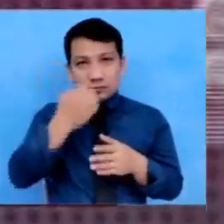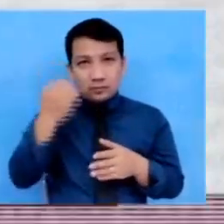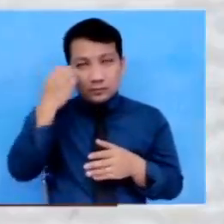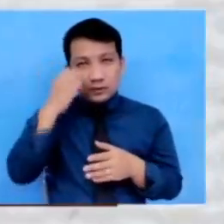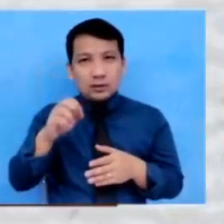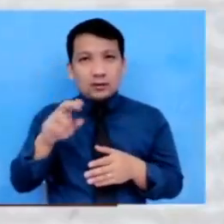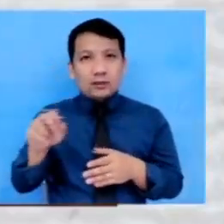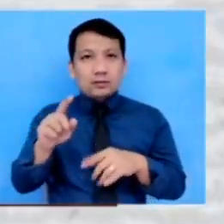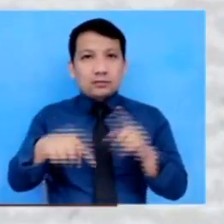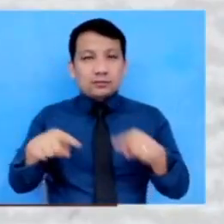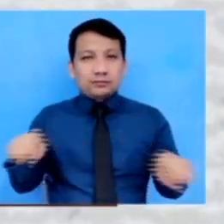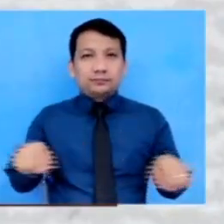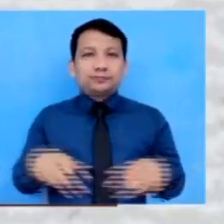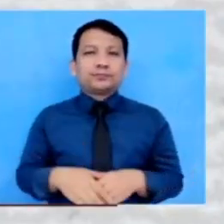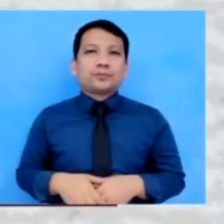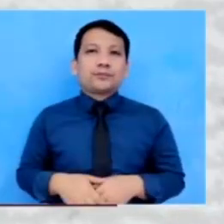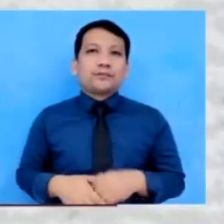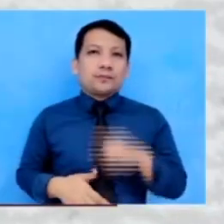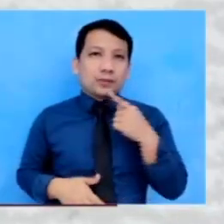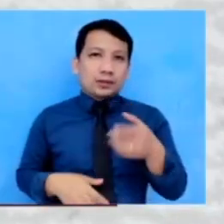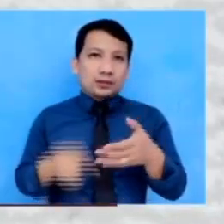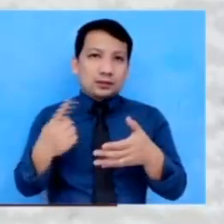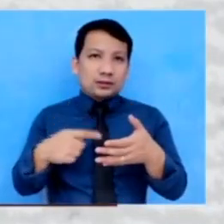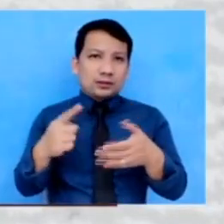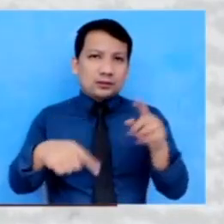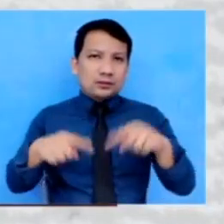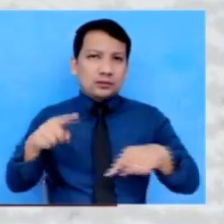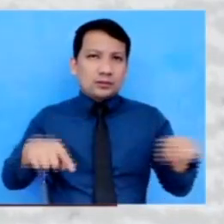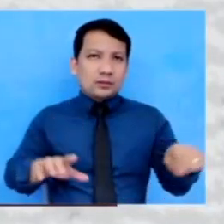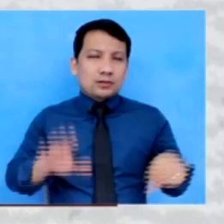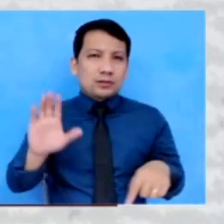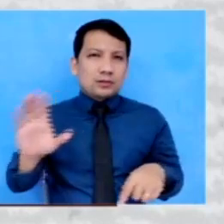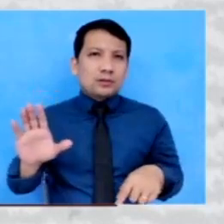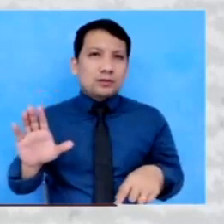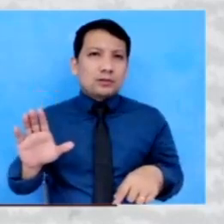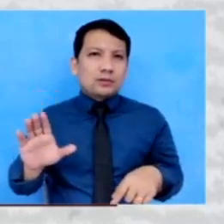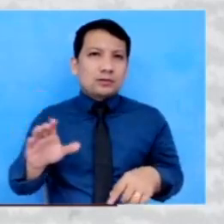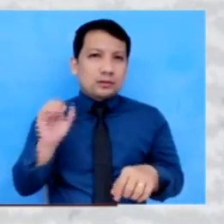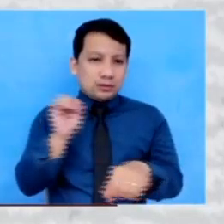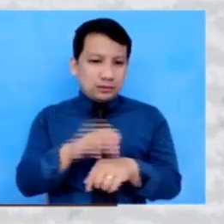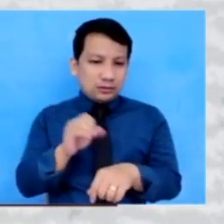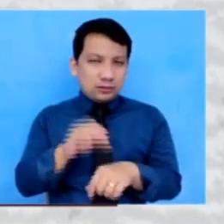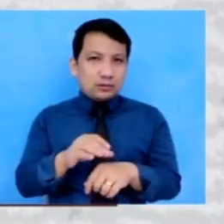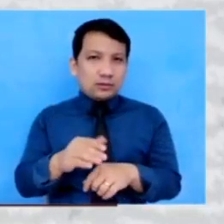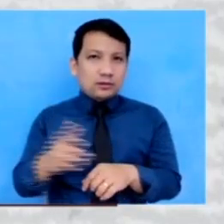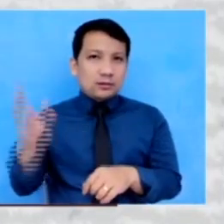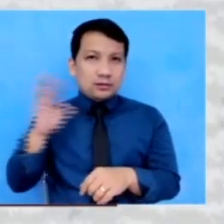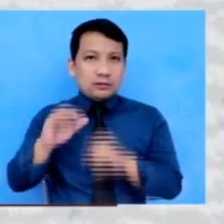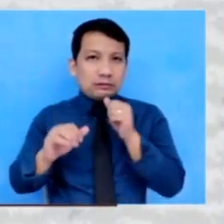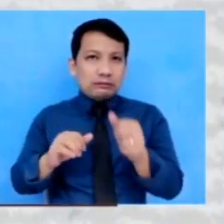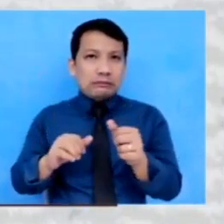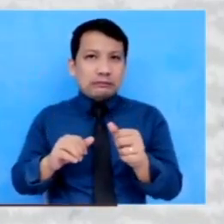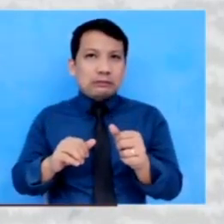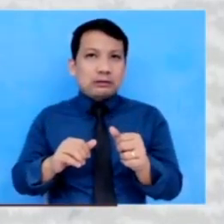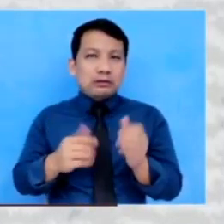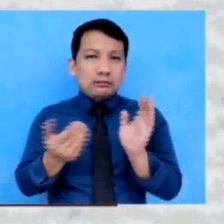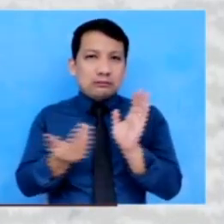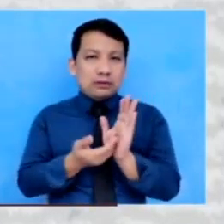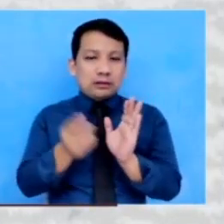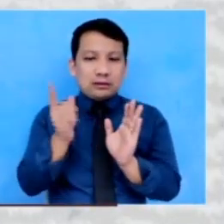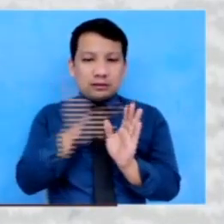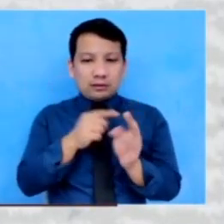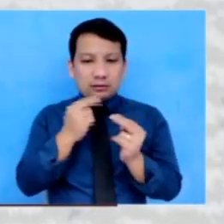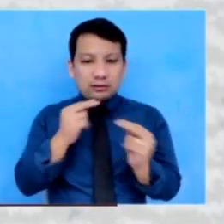pa dati na ring Naf check ng iba't ibang organisasyon ang chism na ito lahat sila napatunayang fake news ang